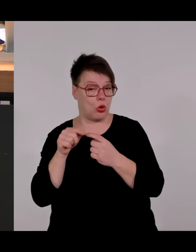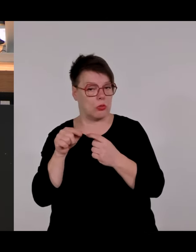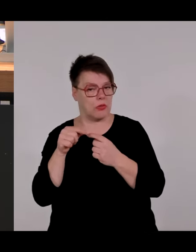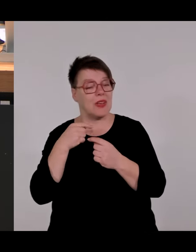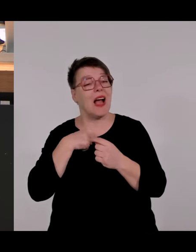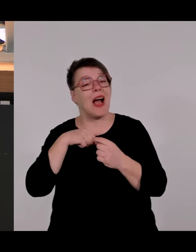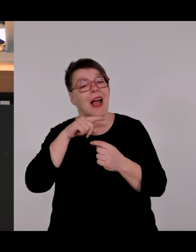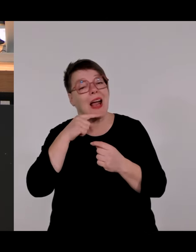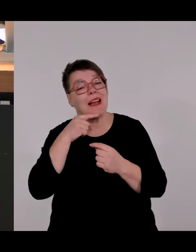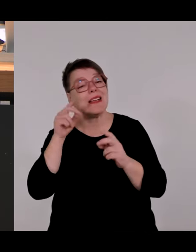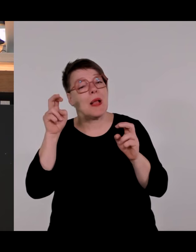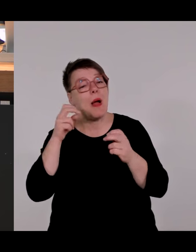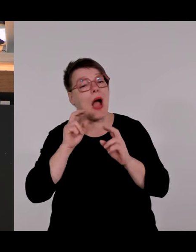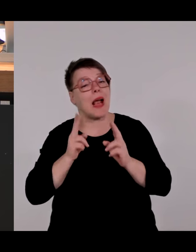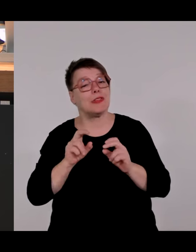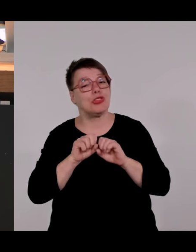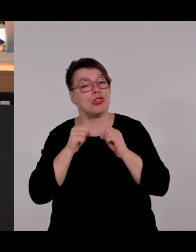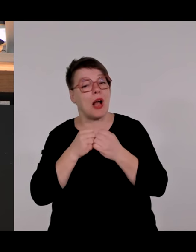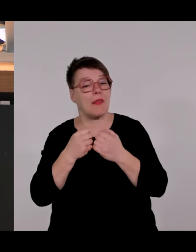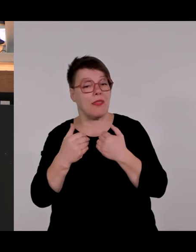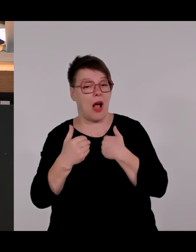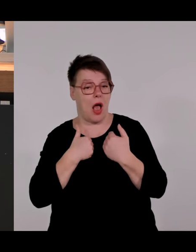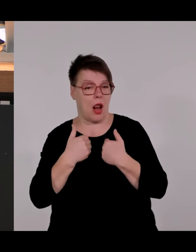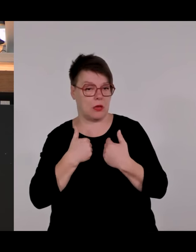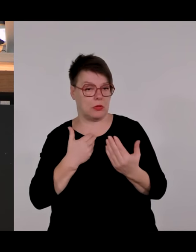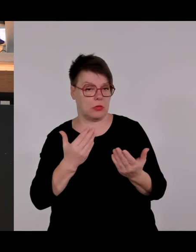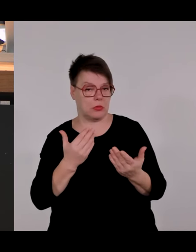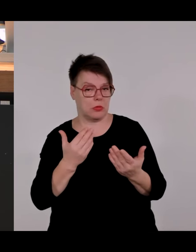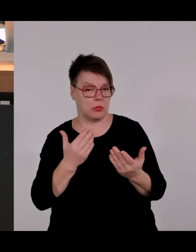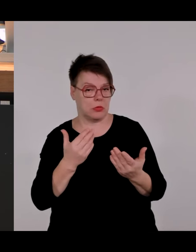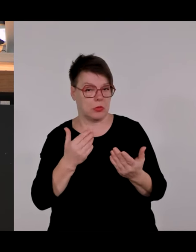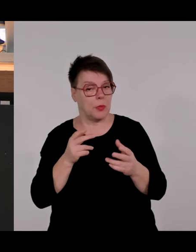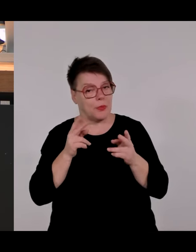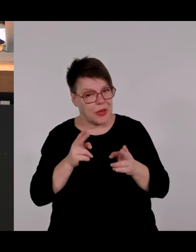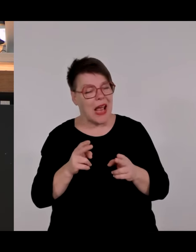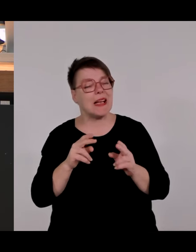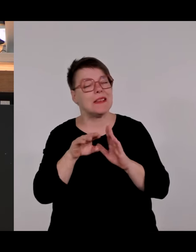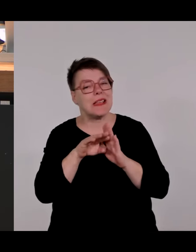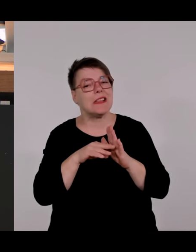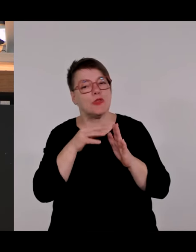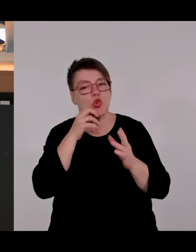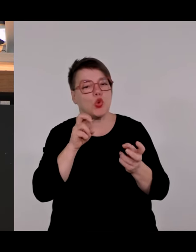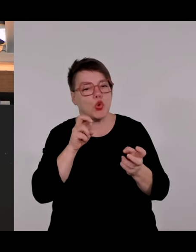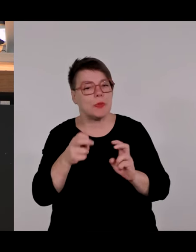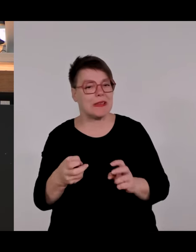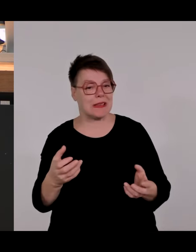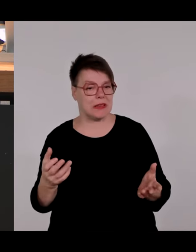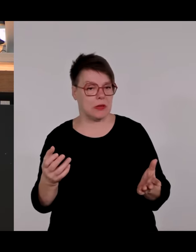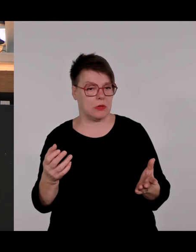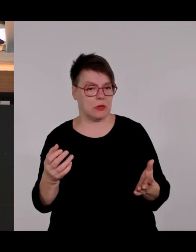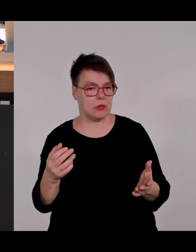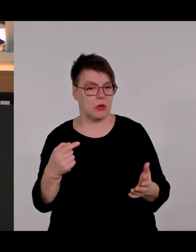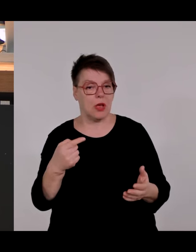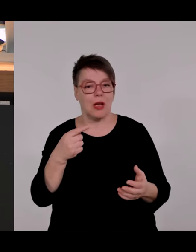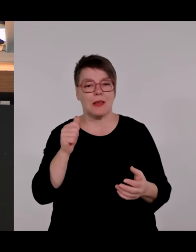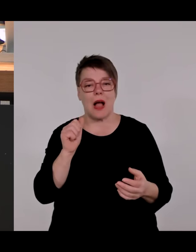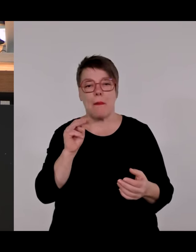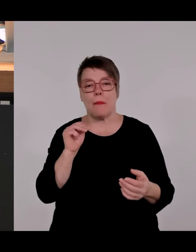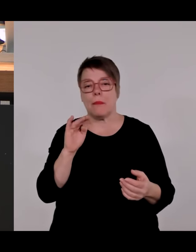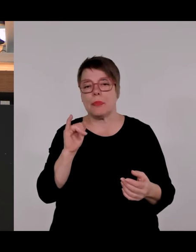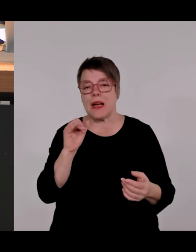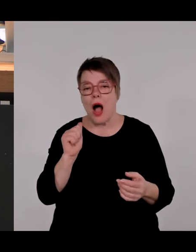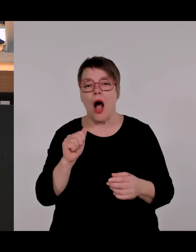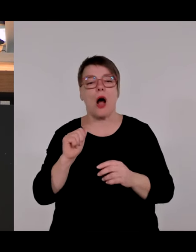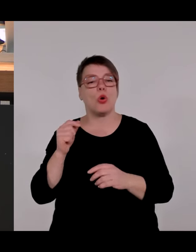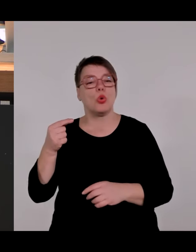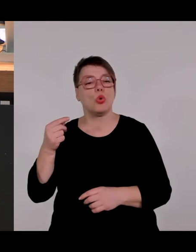Wissen Sie, wo wir Zäune und Mauern brauchen? An der europäischen Außengrenze, an den Grenzen zu unserem Heimatland und